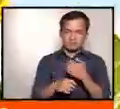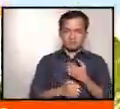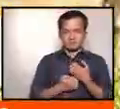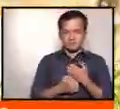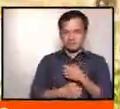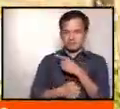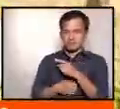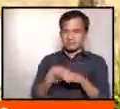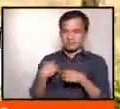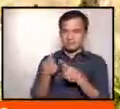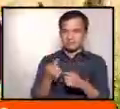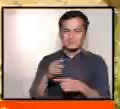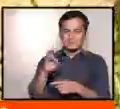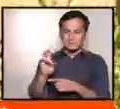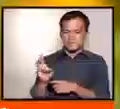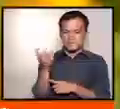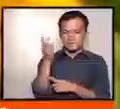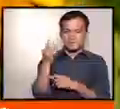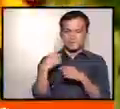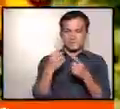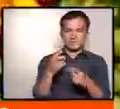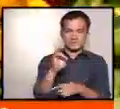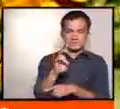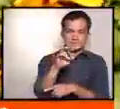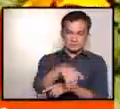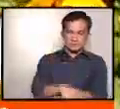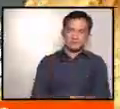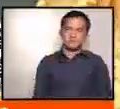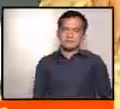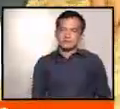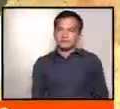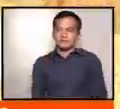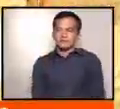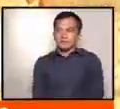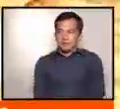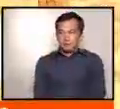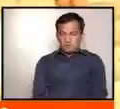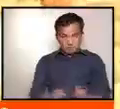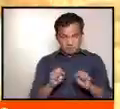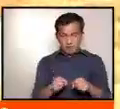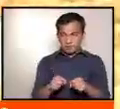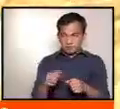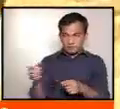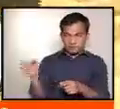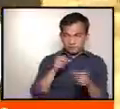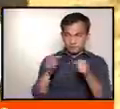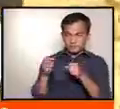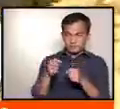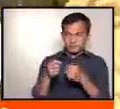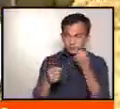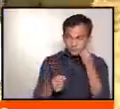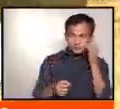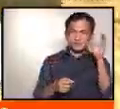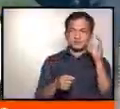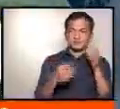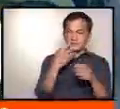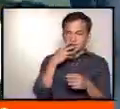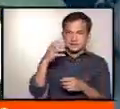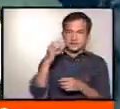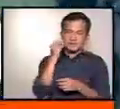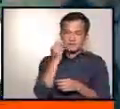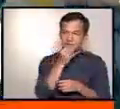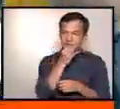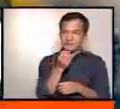nyo na yan mula alas 7 ng umaga hanggang alas 7 ng gabi. Pwede ring mamitas at mag-uwi ng mga sunflower